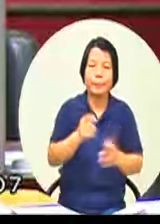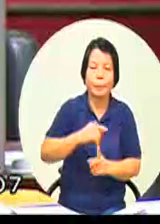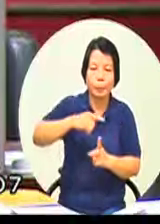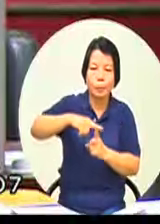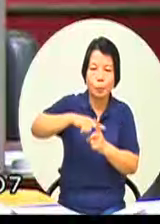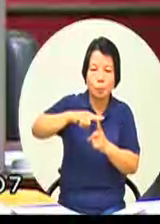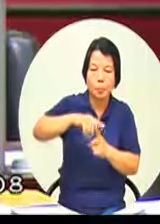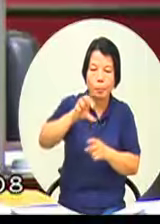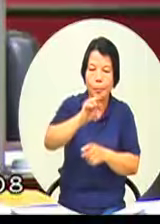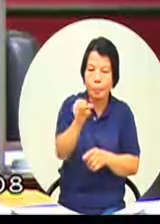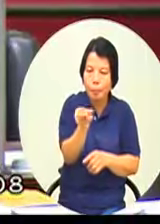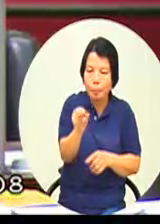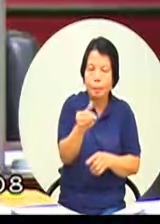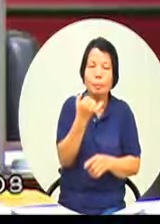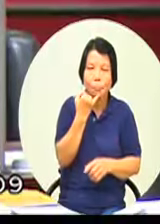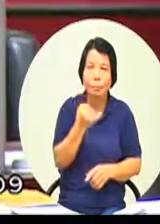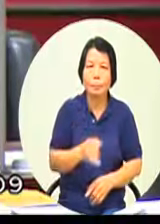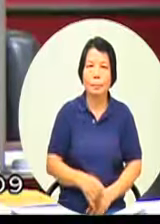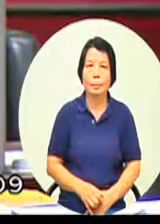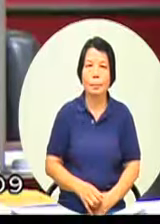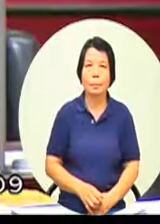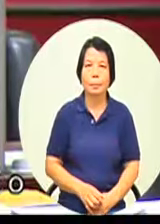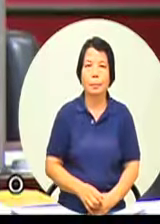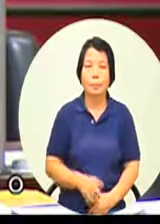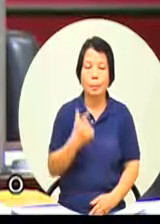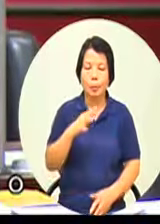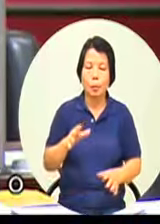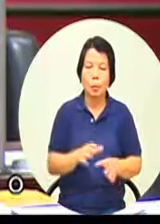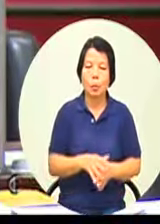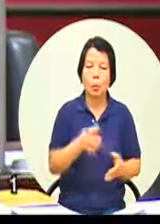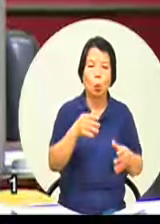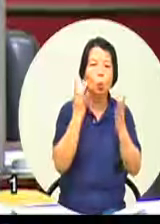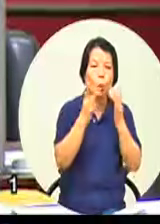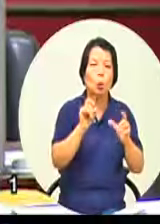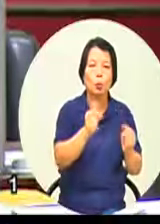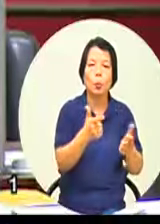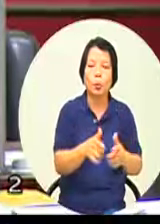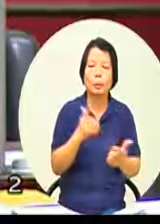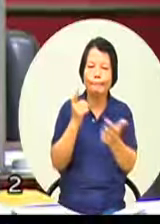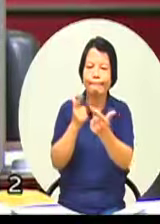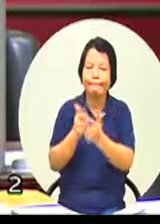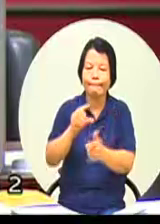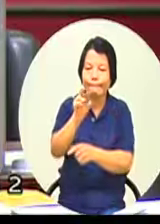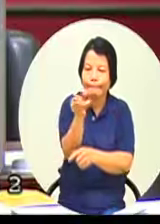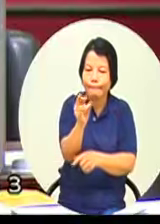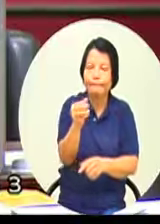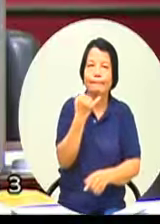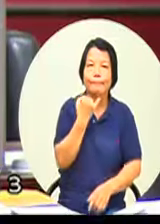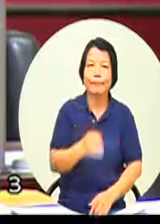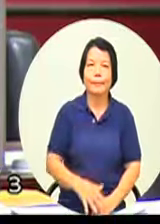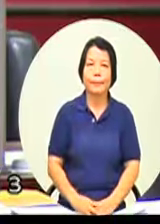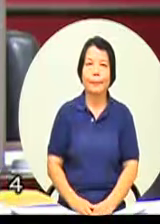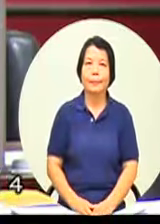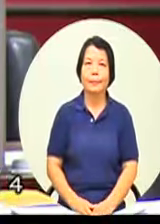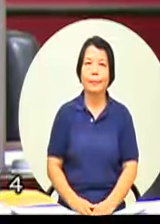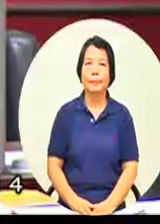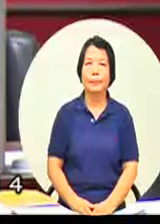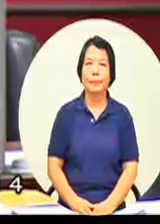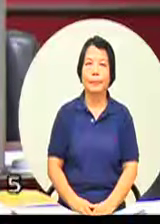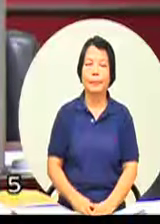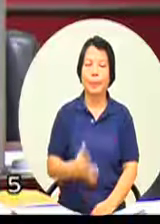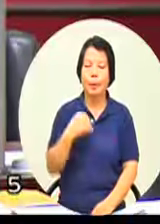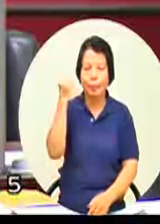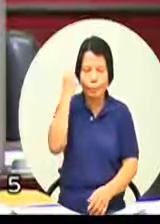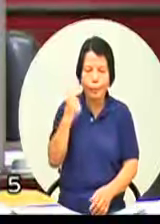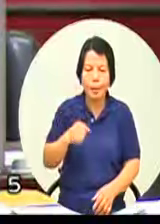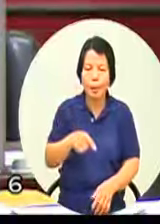调整的，根据不同的蔬菜调整不同的温度嘛，对不对？那这个就尽早做准